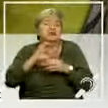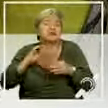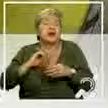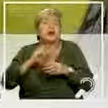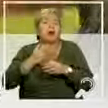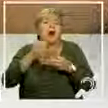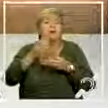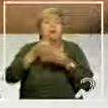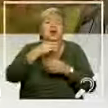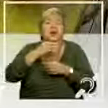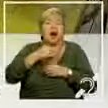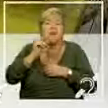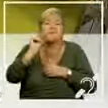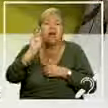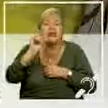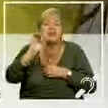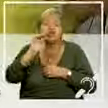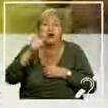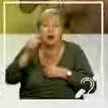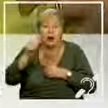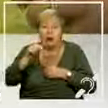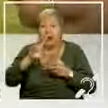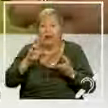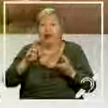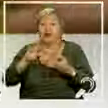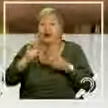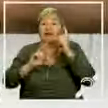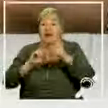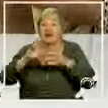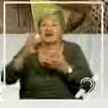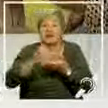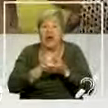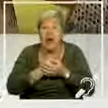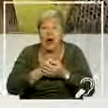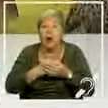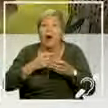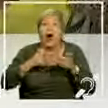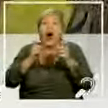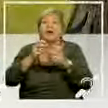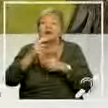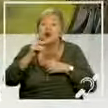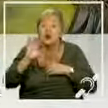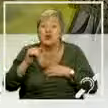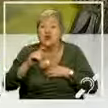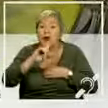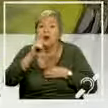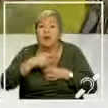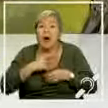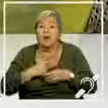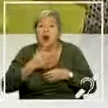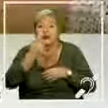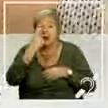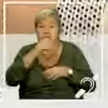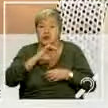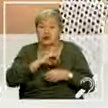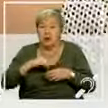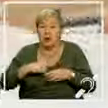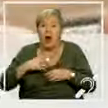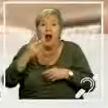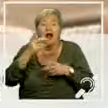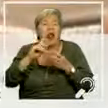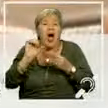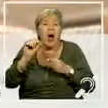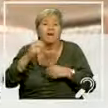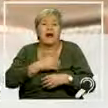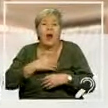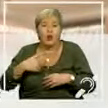penicilina. Ei bine, din cauza consumului excesiv de antibiotic, nu se mai pot trata cu un singur antibiotic, iar la pneumonie se administrează